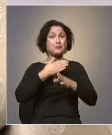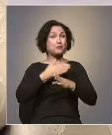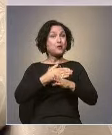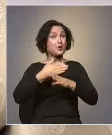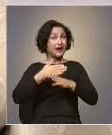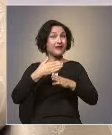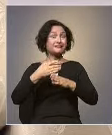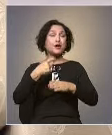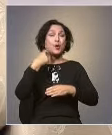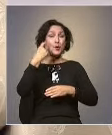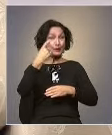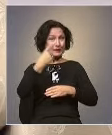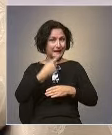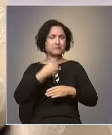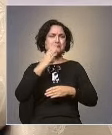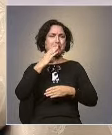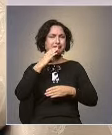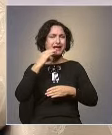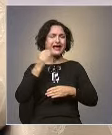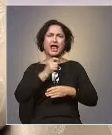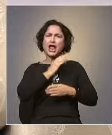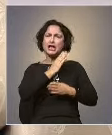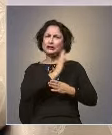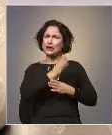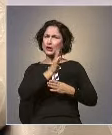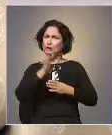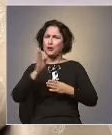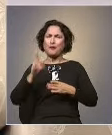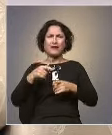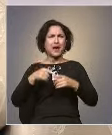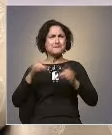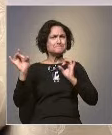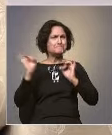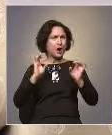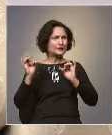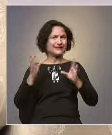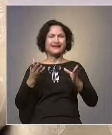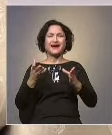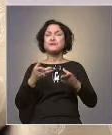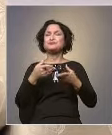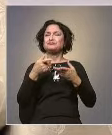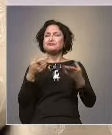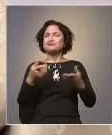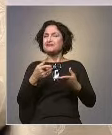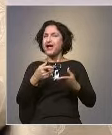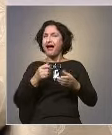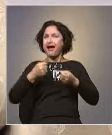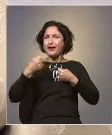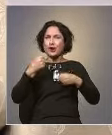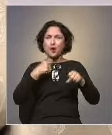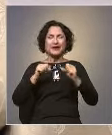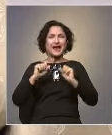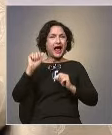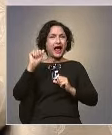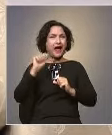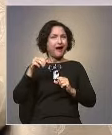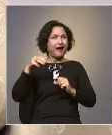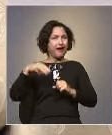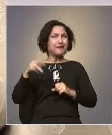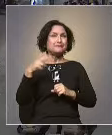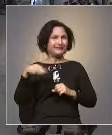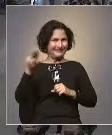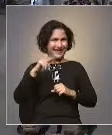диктува модата в този спорт. Голяма част от този успех се дължи на Пловдивския клуб Аеробика АМД. Репортаж на Мария Павлова.